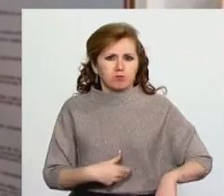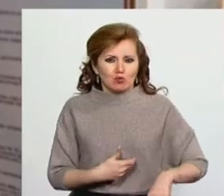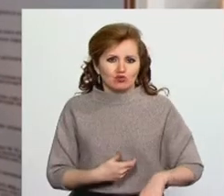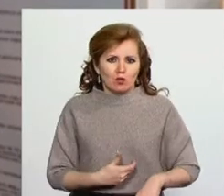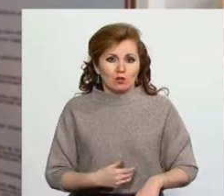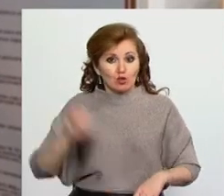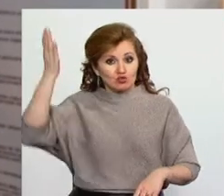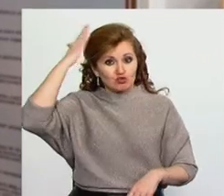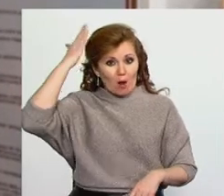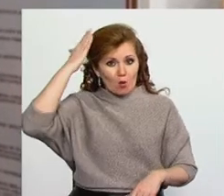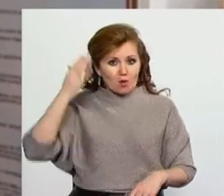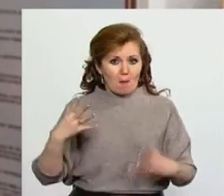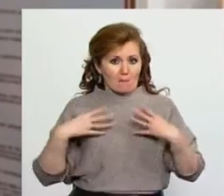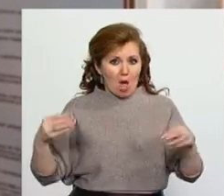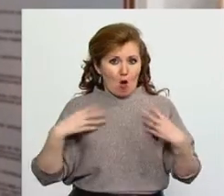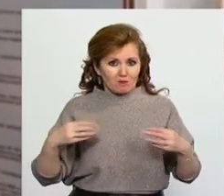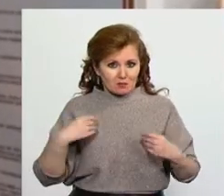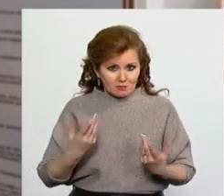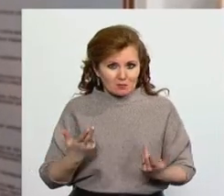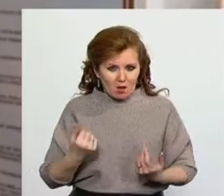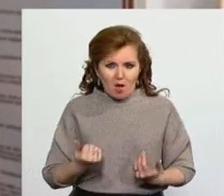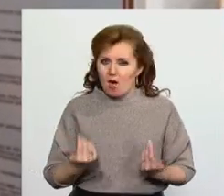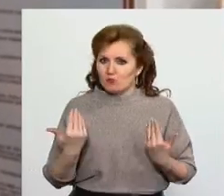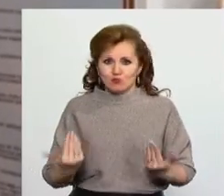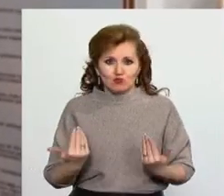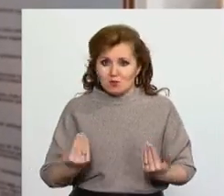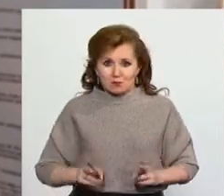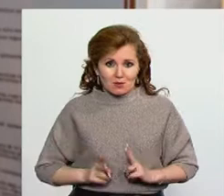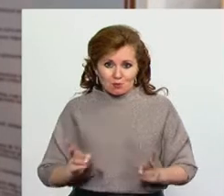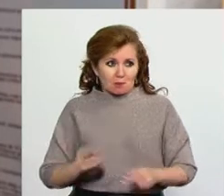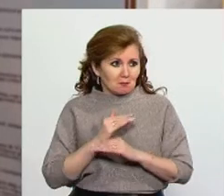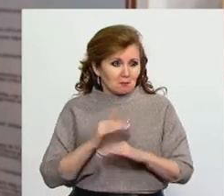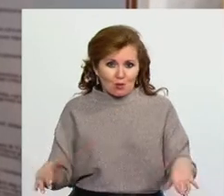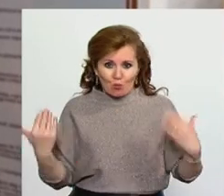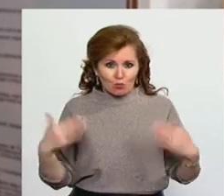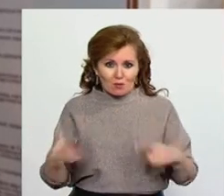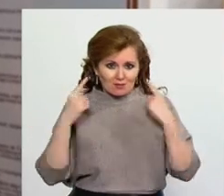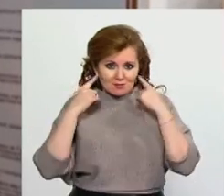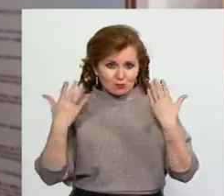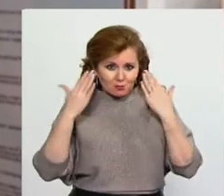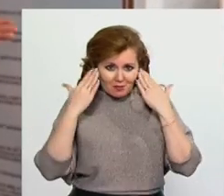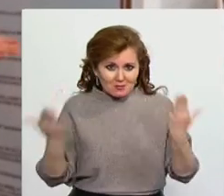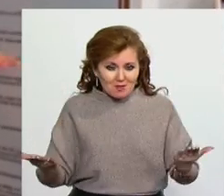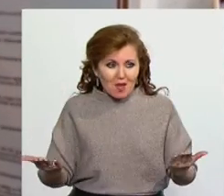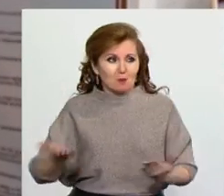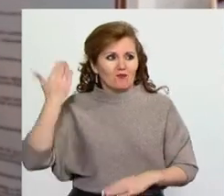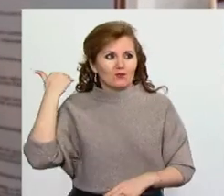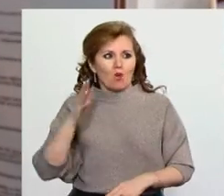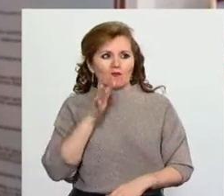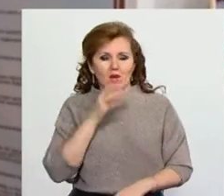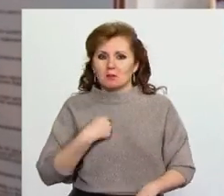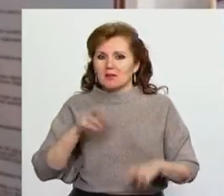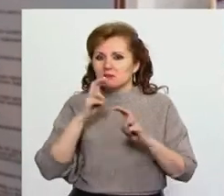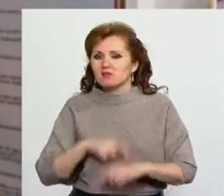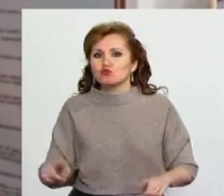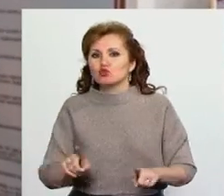шапок меховых, да, одно время. Сейчас вообще об этих преступлениях мы не слышим и не знаем, да. В то время мы расследовали, мы не знали, что